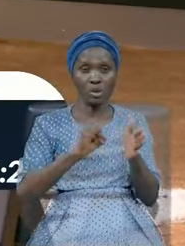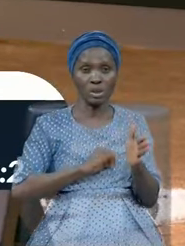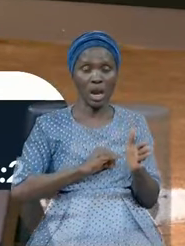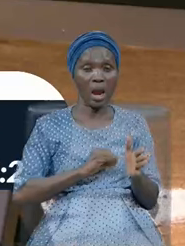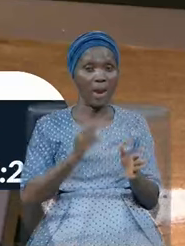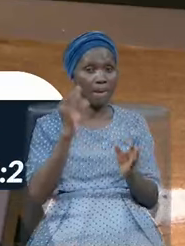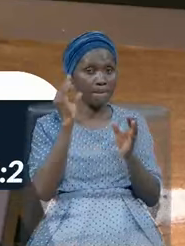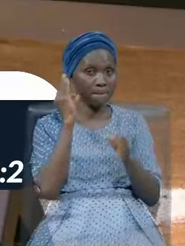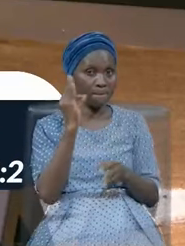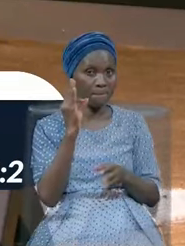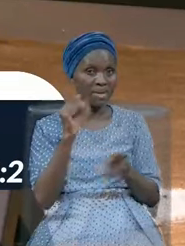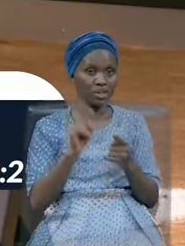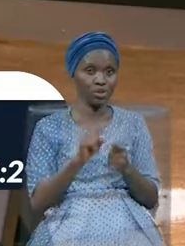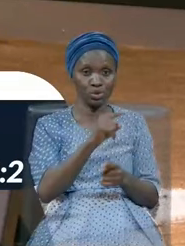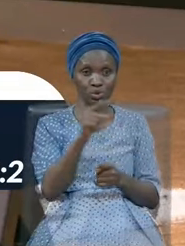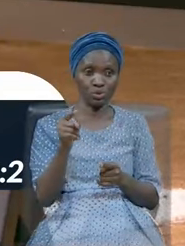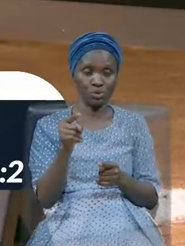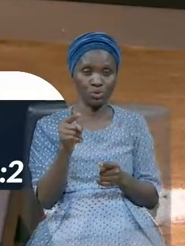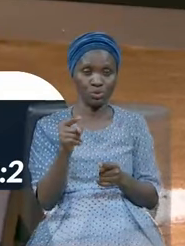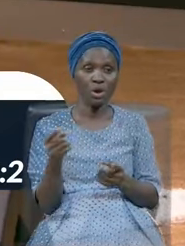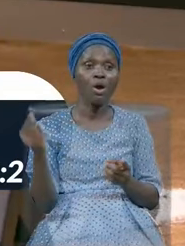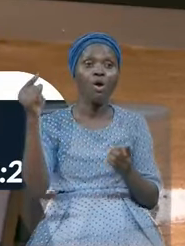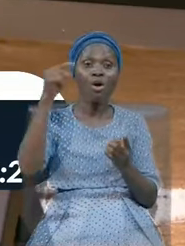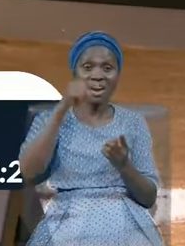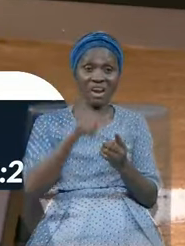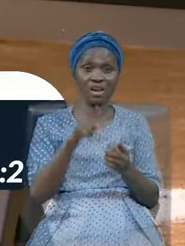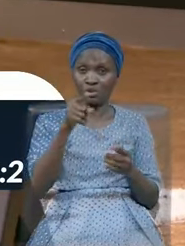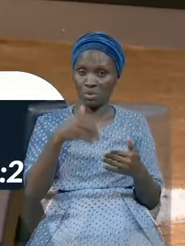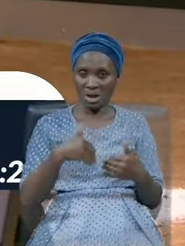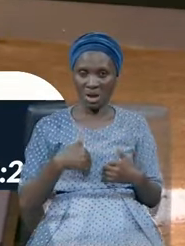auriez cru en